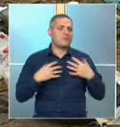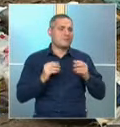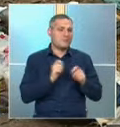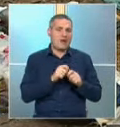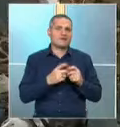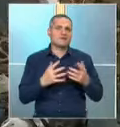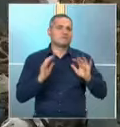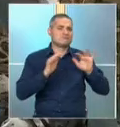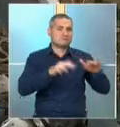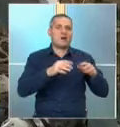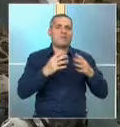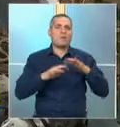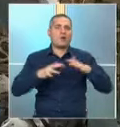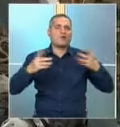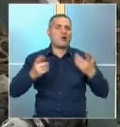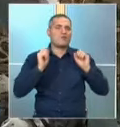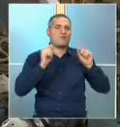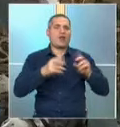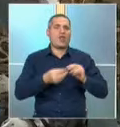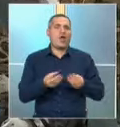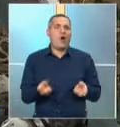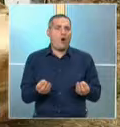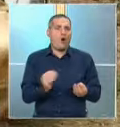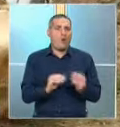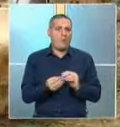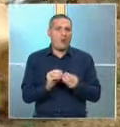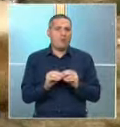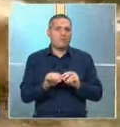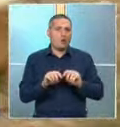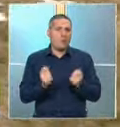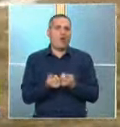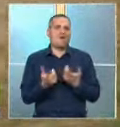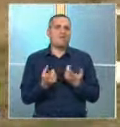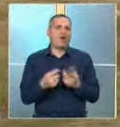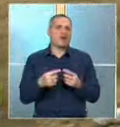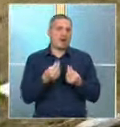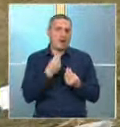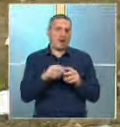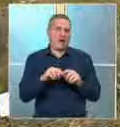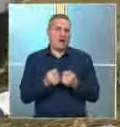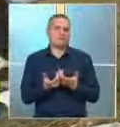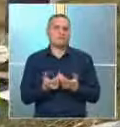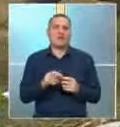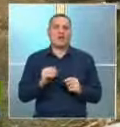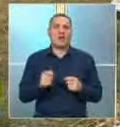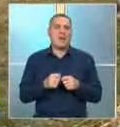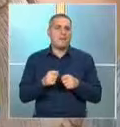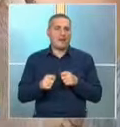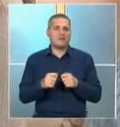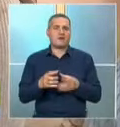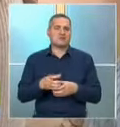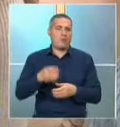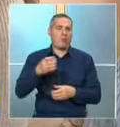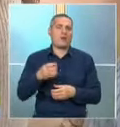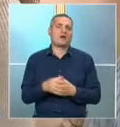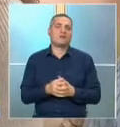природата, когато си изхвърлят, например, опаковката от някоя пакетирана храна или от пластмасовата